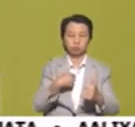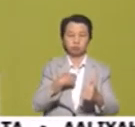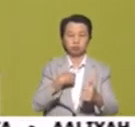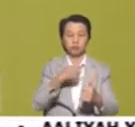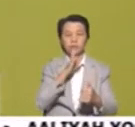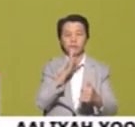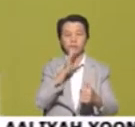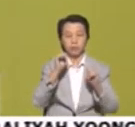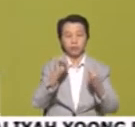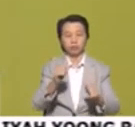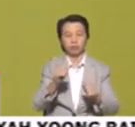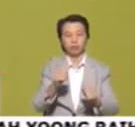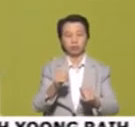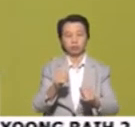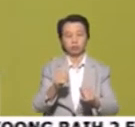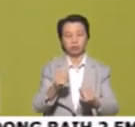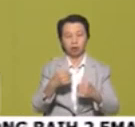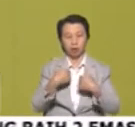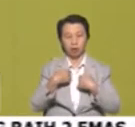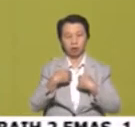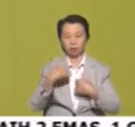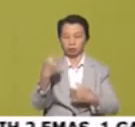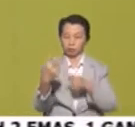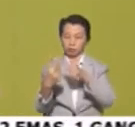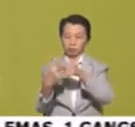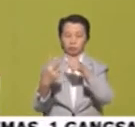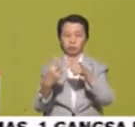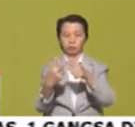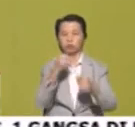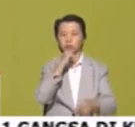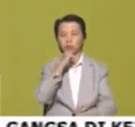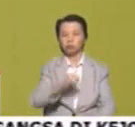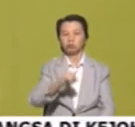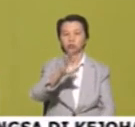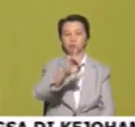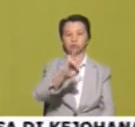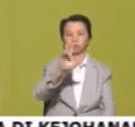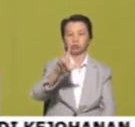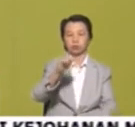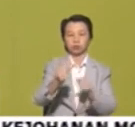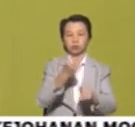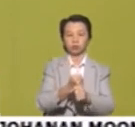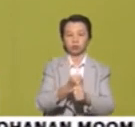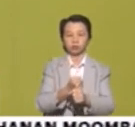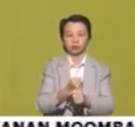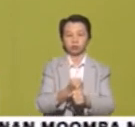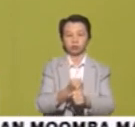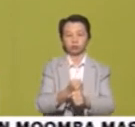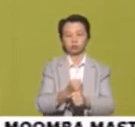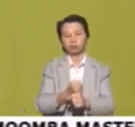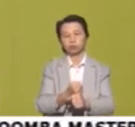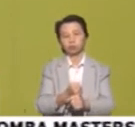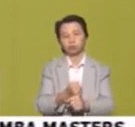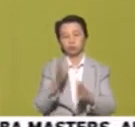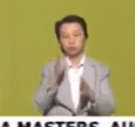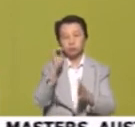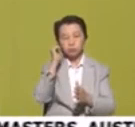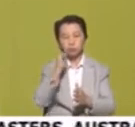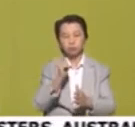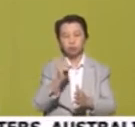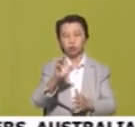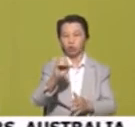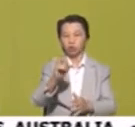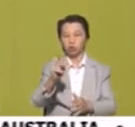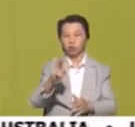dapat saya gambarkan, ada dua orang pengundi yang berusia 79 tahun iaitu Fatimah, Puan Fatimah binti Ramzan. Okey,